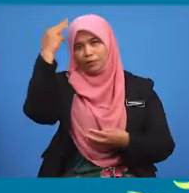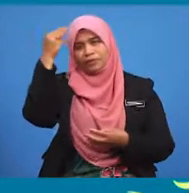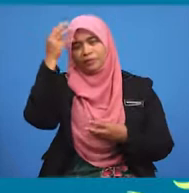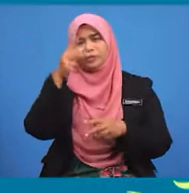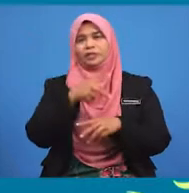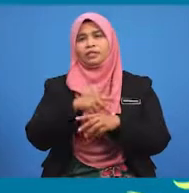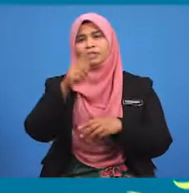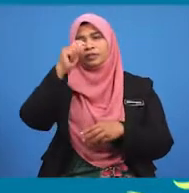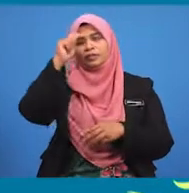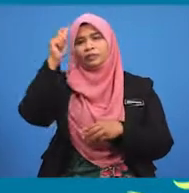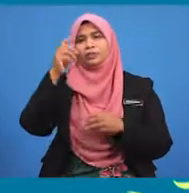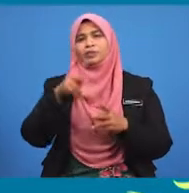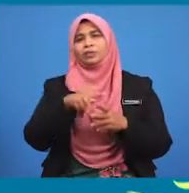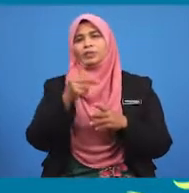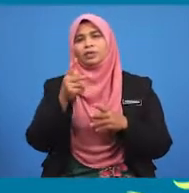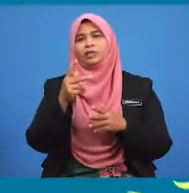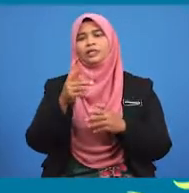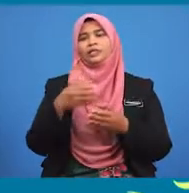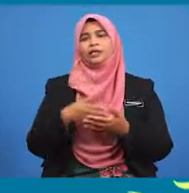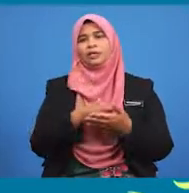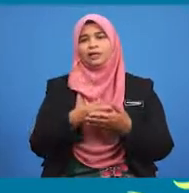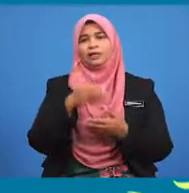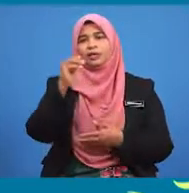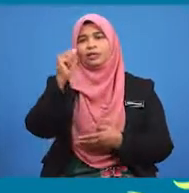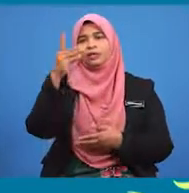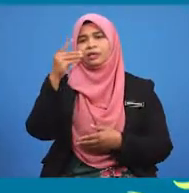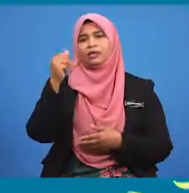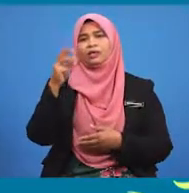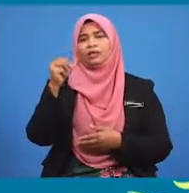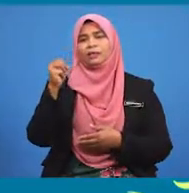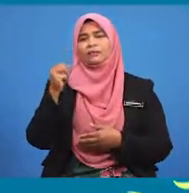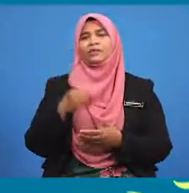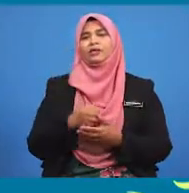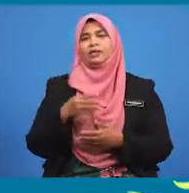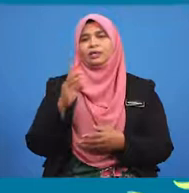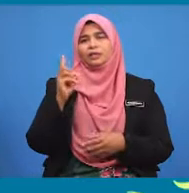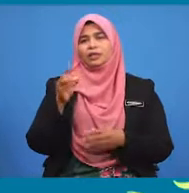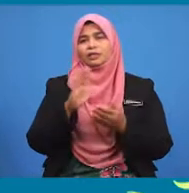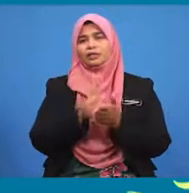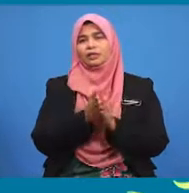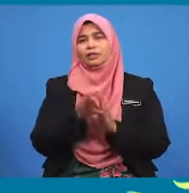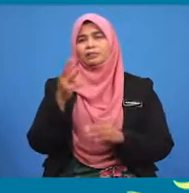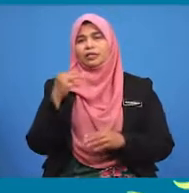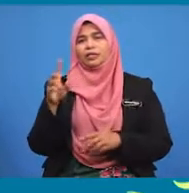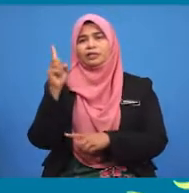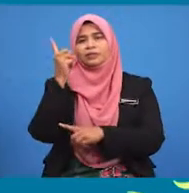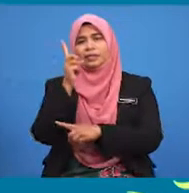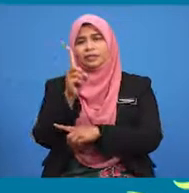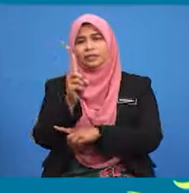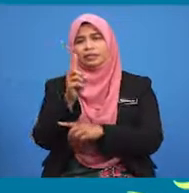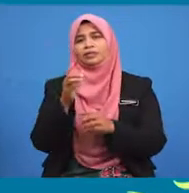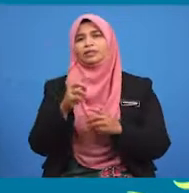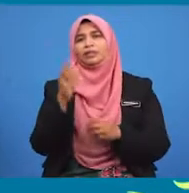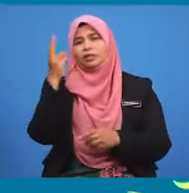Tuhanmu mulakan zuriat anak-anak Adam dari tulang belakang mereka, Dia menjadikan mereka saksi terhadap diri